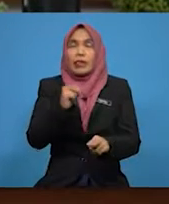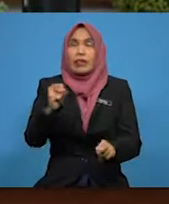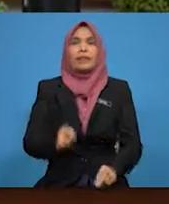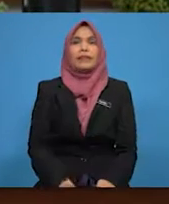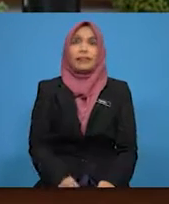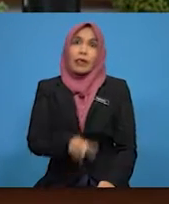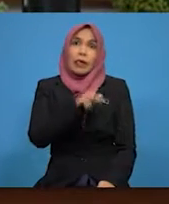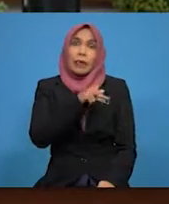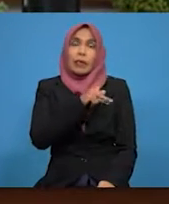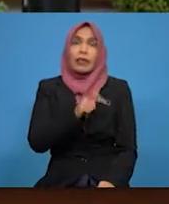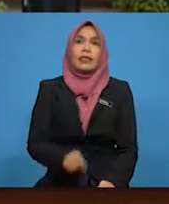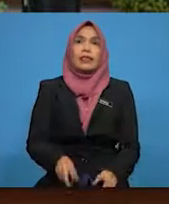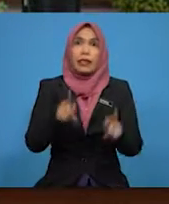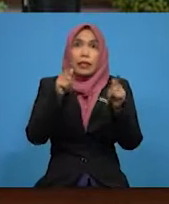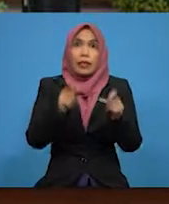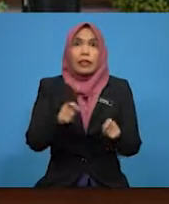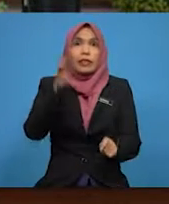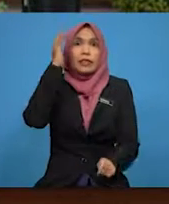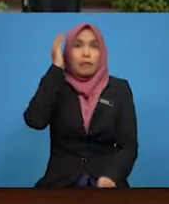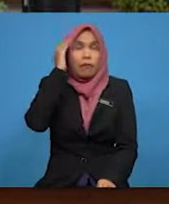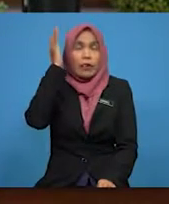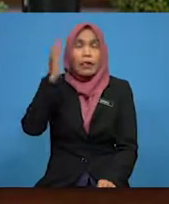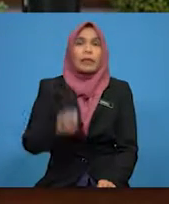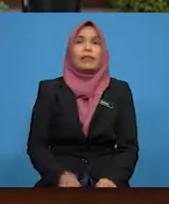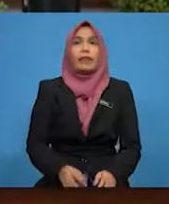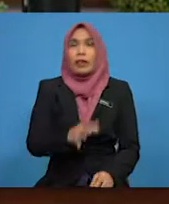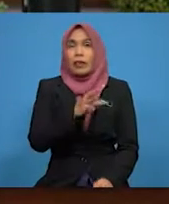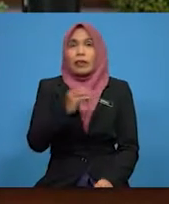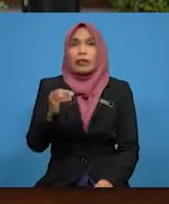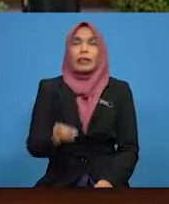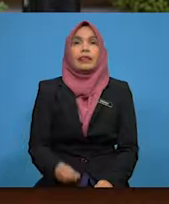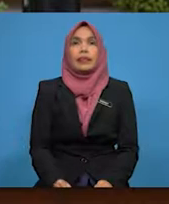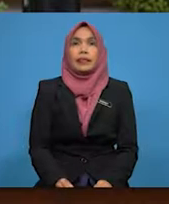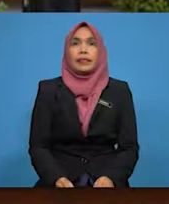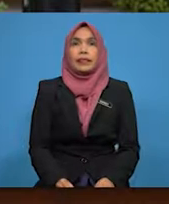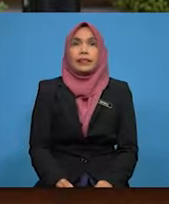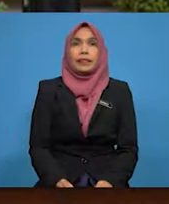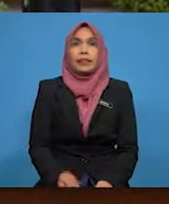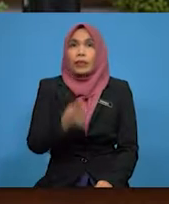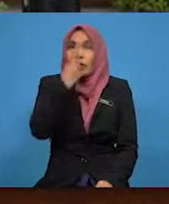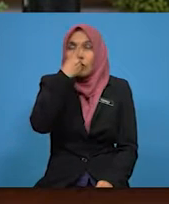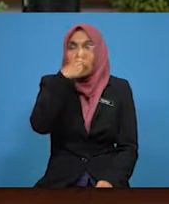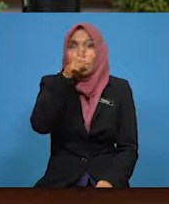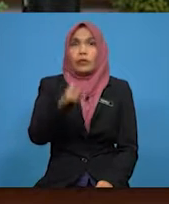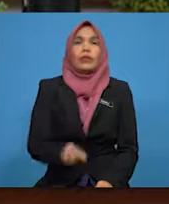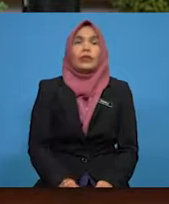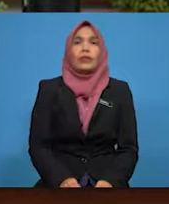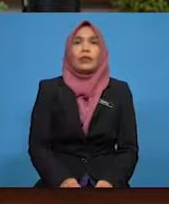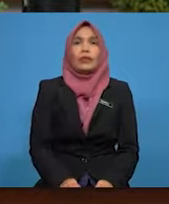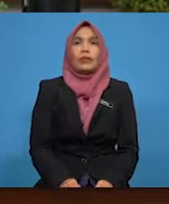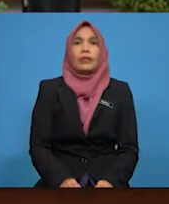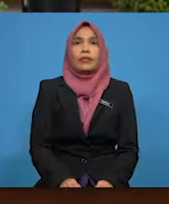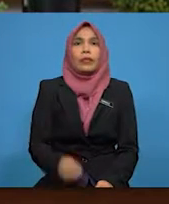Penyelia perlu memahami dan menjalani latihan pengurusan disiplin pekerja terlebih dahulu untuk